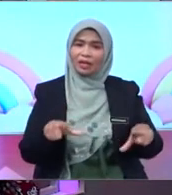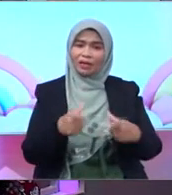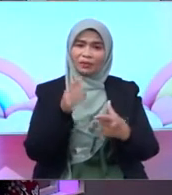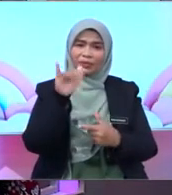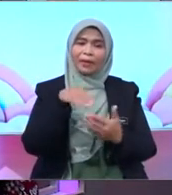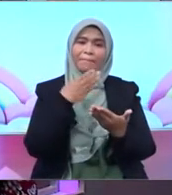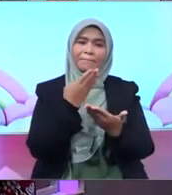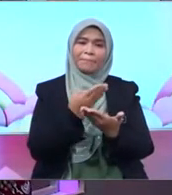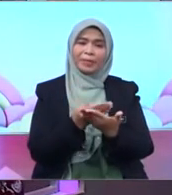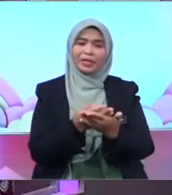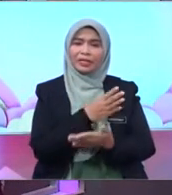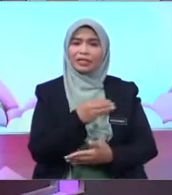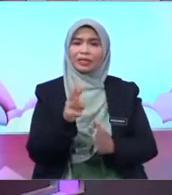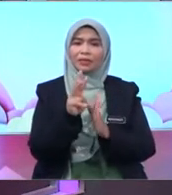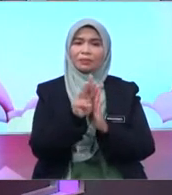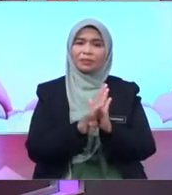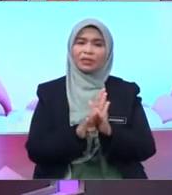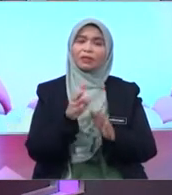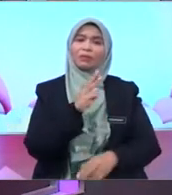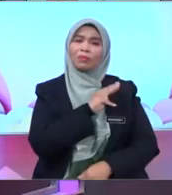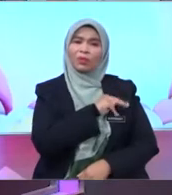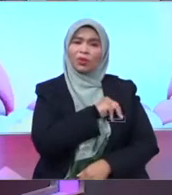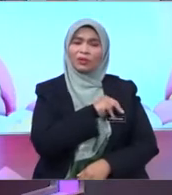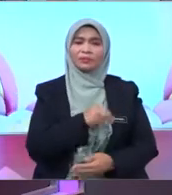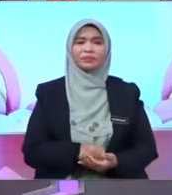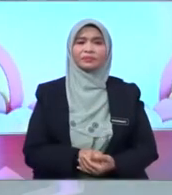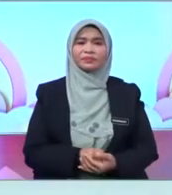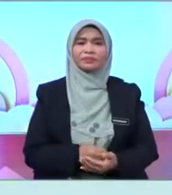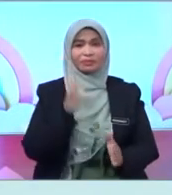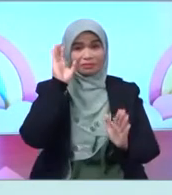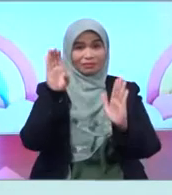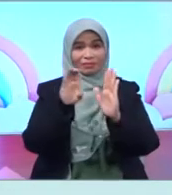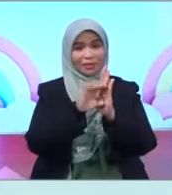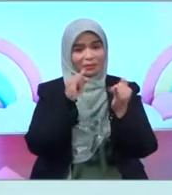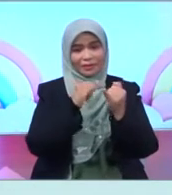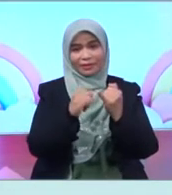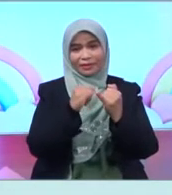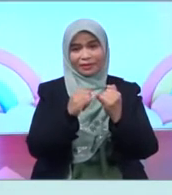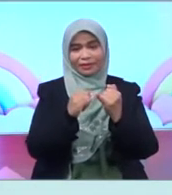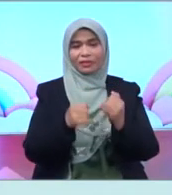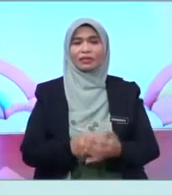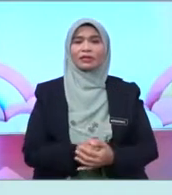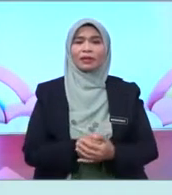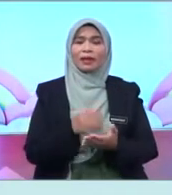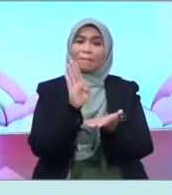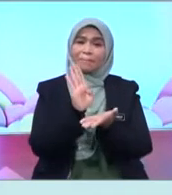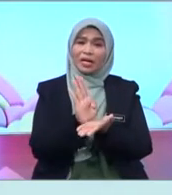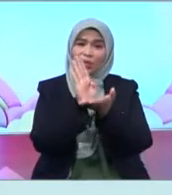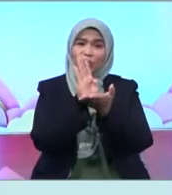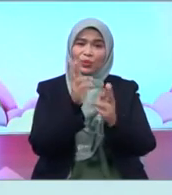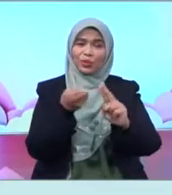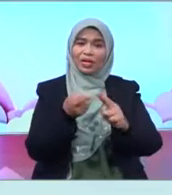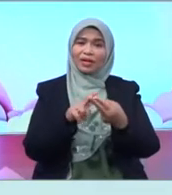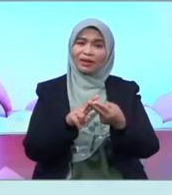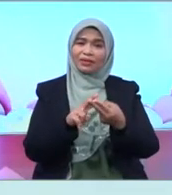bermoral Oke dan gambar yang terakhir namanya keempat yaitu membantu raken